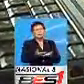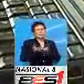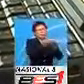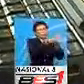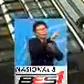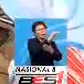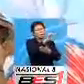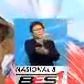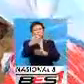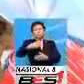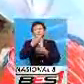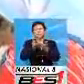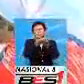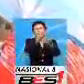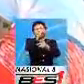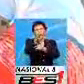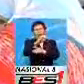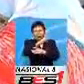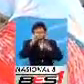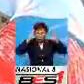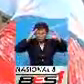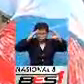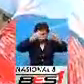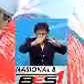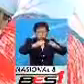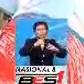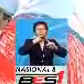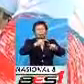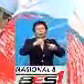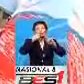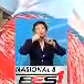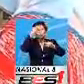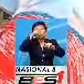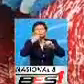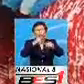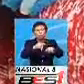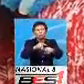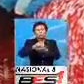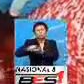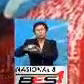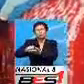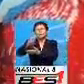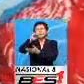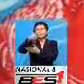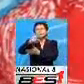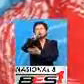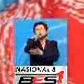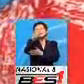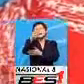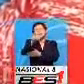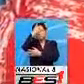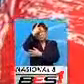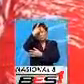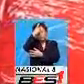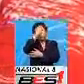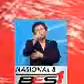akan diberi perhatian sewajarnya jawapan yang diberikan bagi menjawab soalan lisan yang dikemukakan ahli parlimen silam Datuk